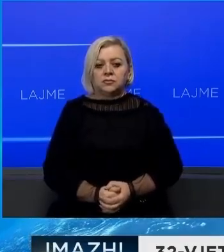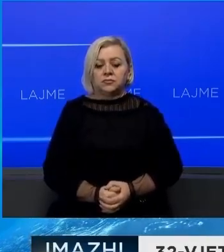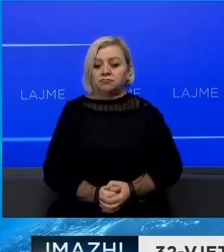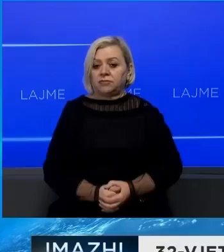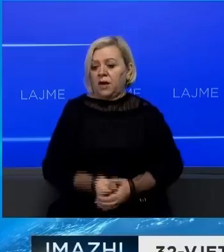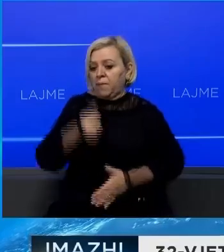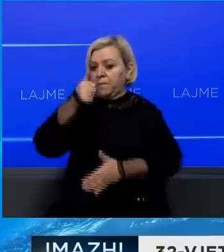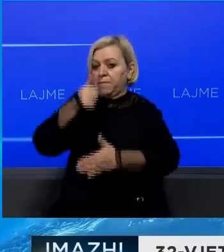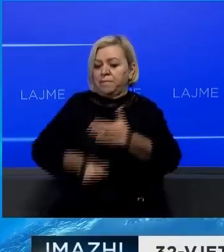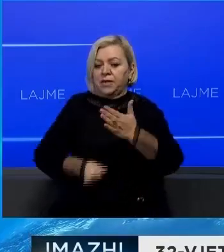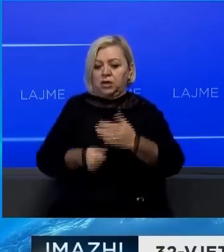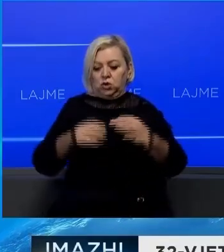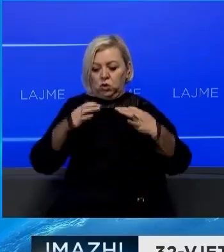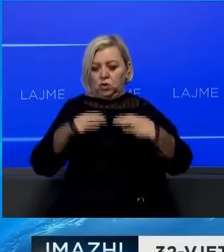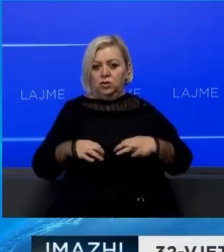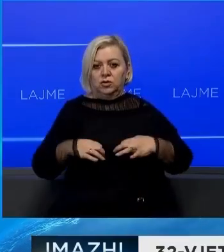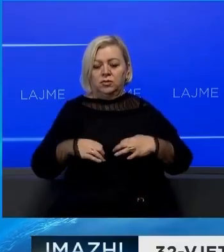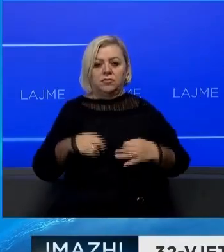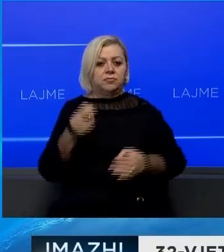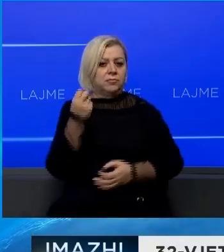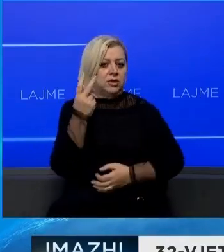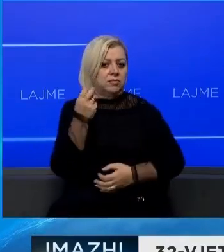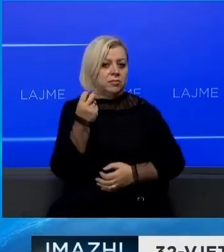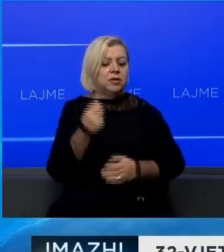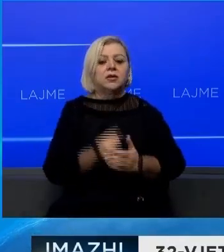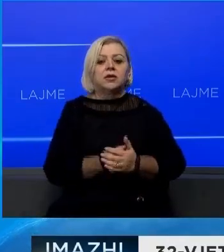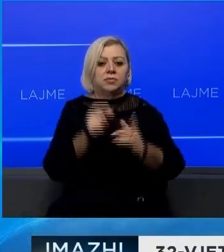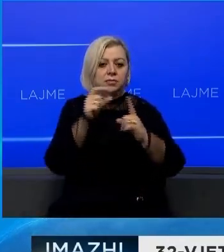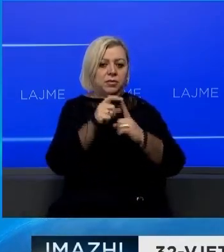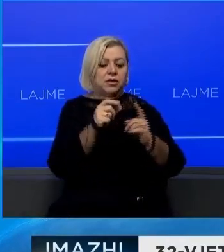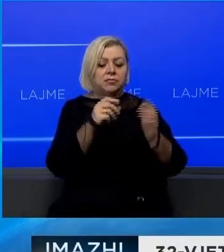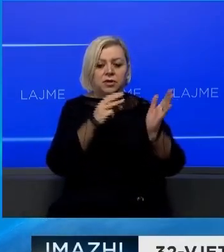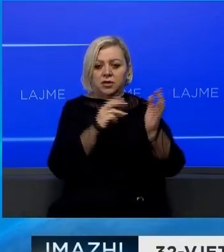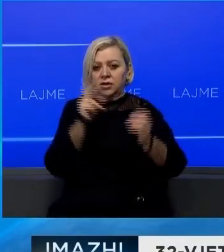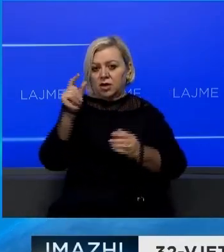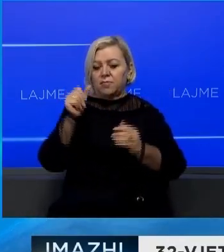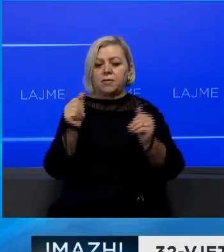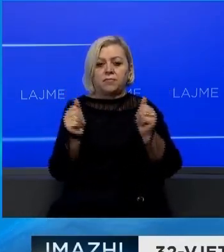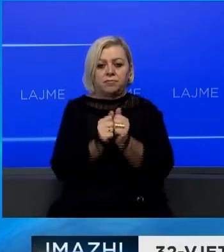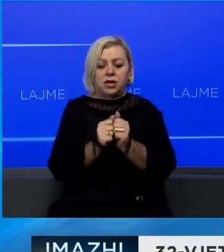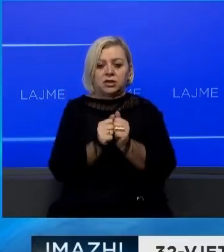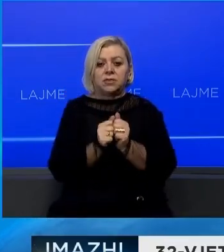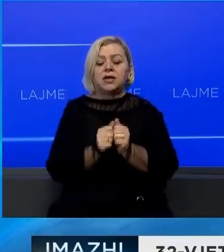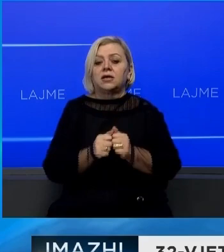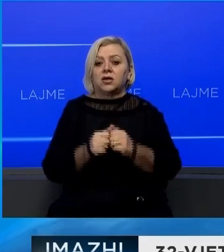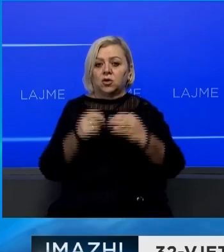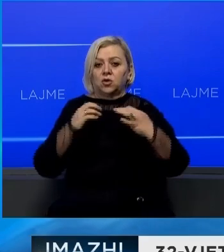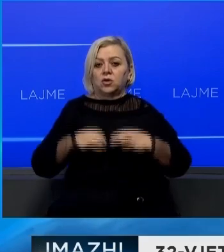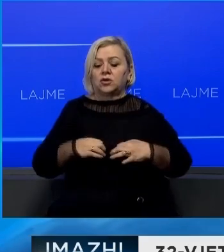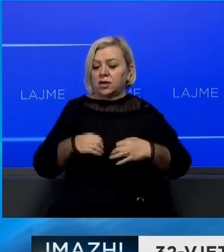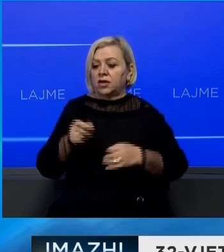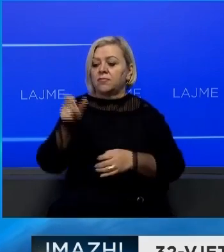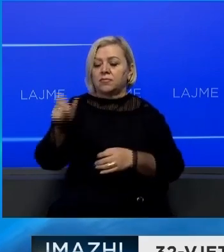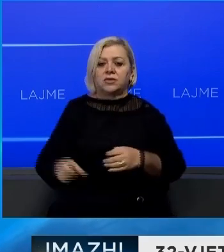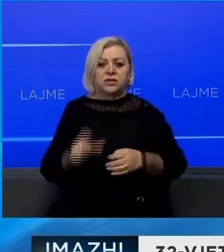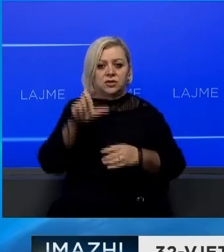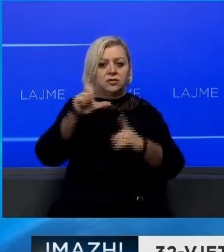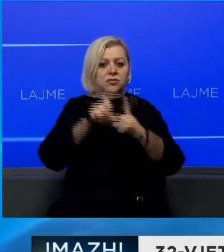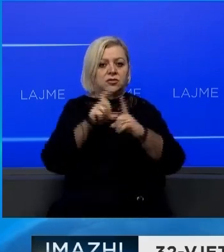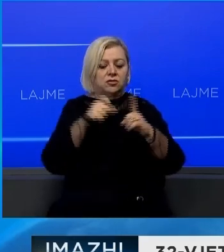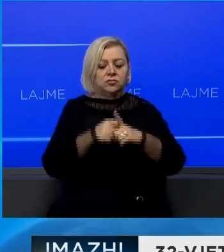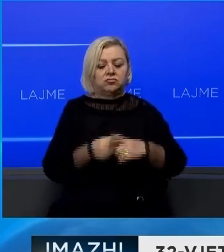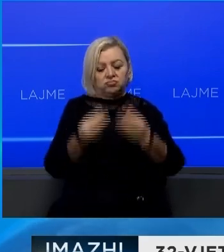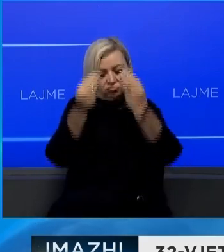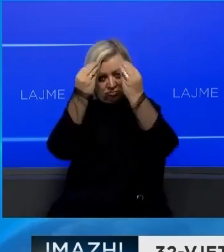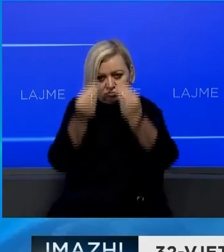Për herë të parë si kryetari Prishtinës, Përparim Rama, bashkë me kryetarin e partisë Ljomir Avdiçiku dhe bashkëpartiak të tjerë, kryen